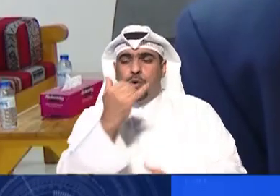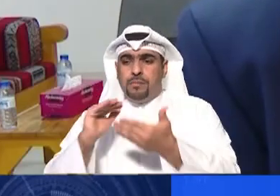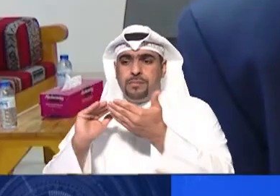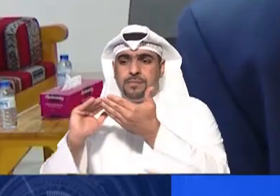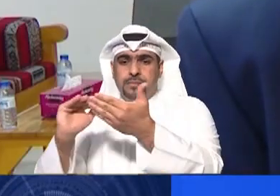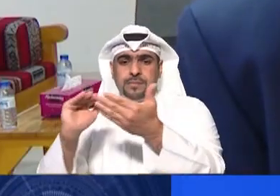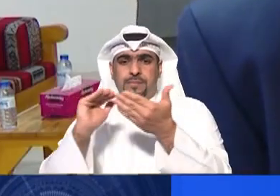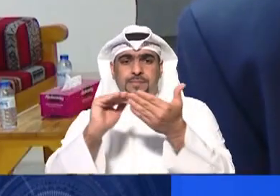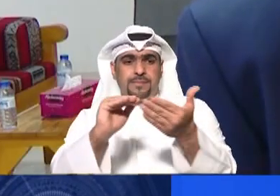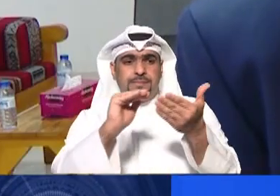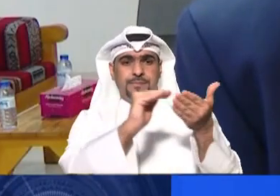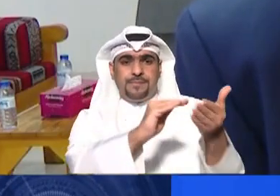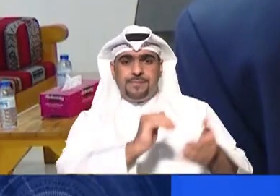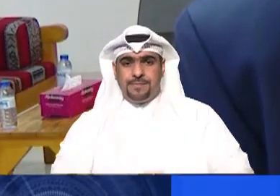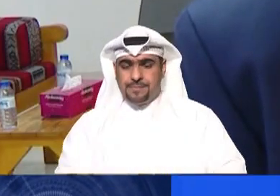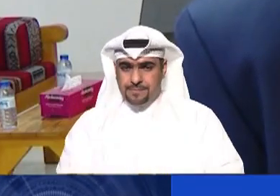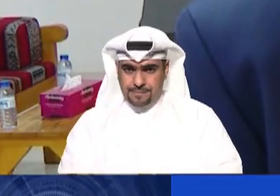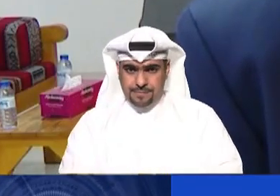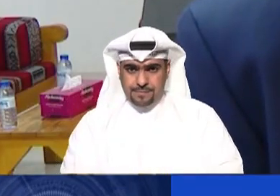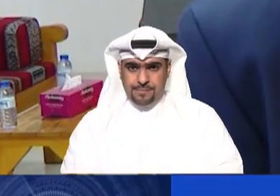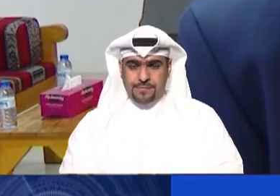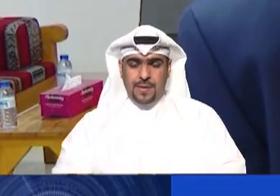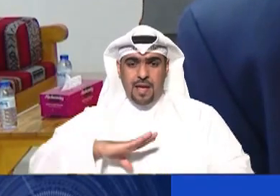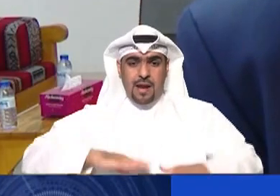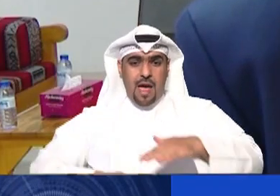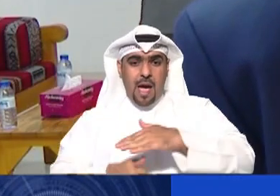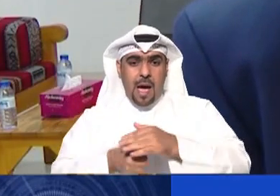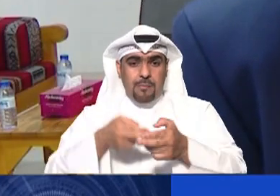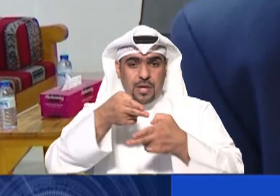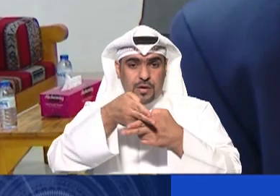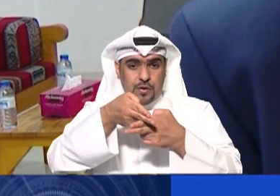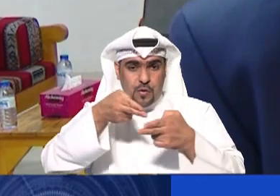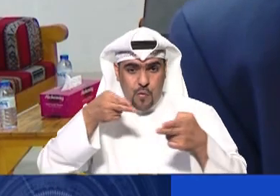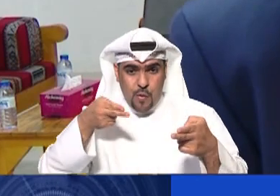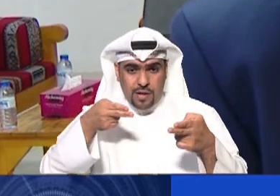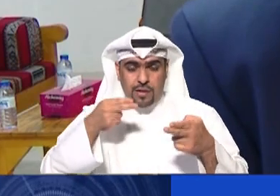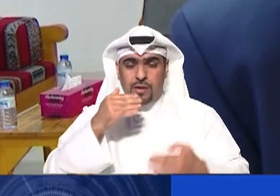وفقد سيدي ووالدي صاحب السمو الشيخ